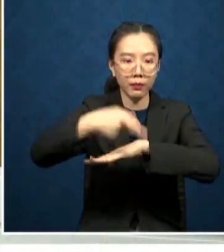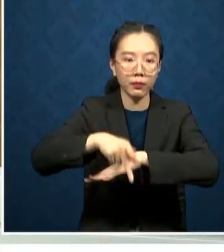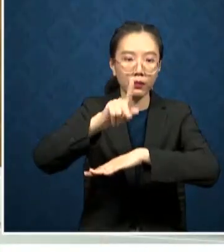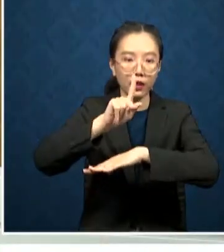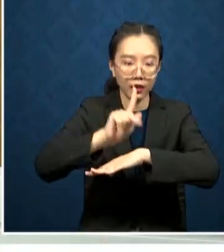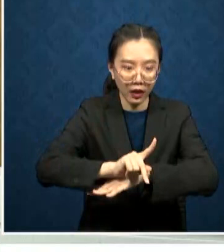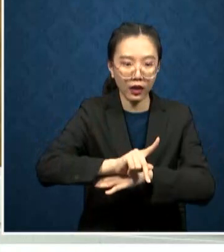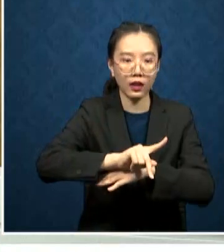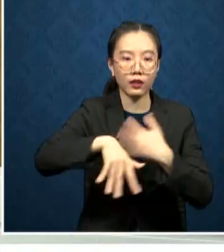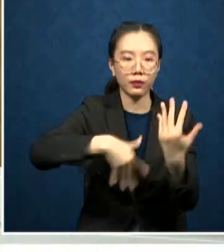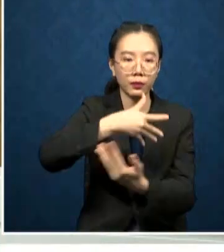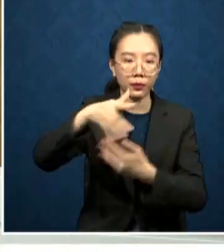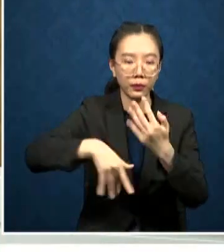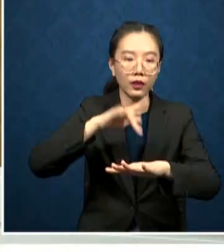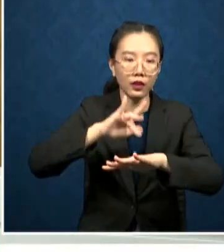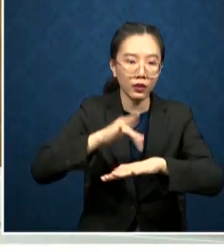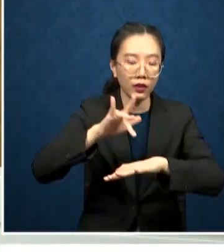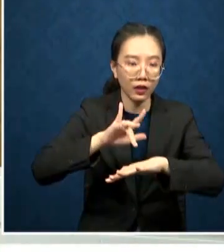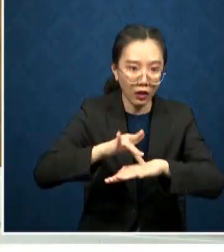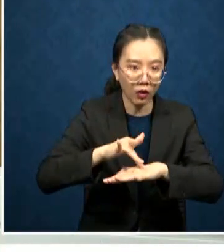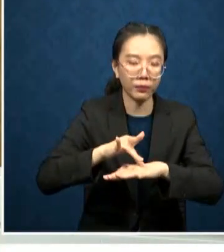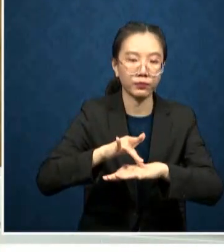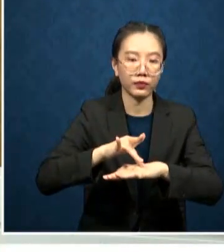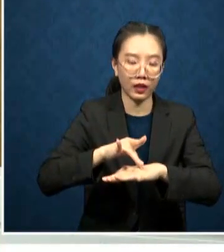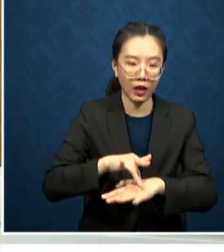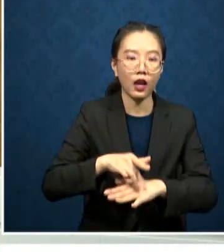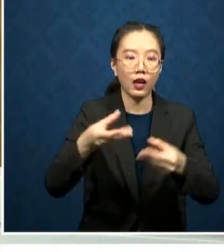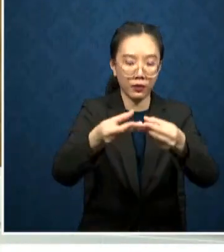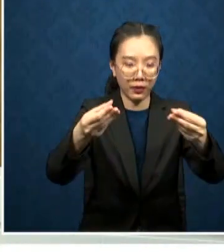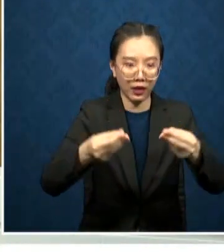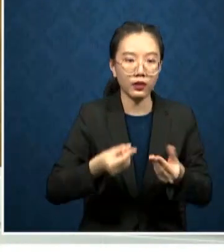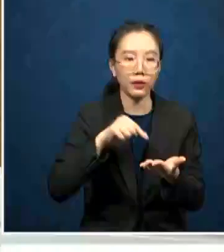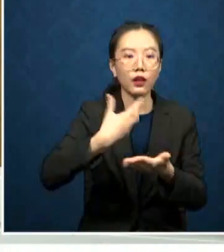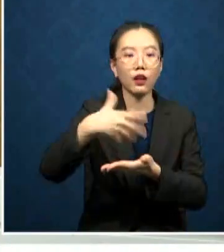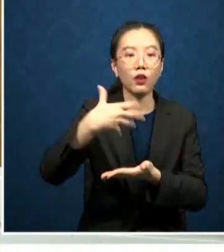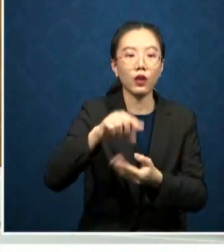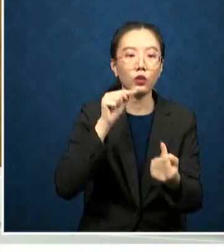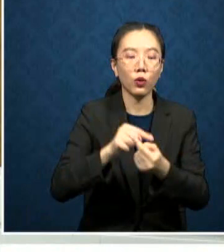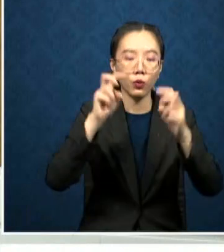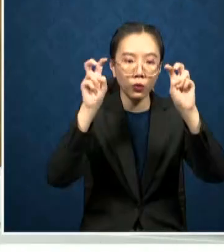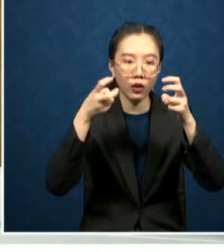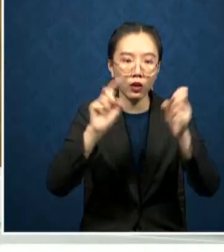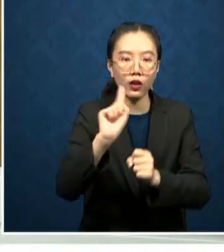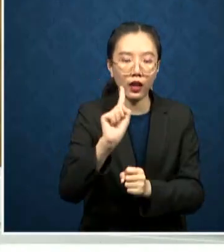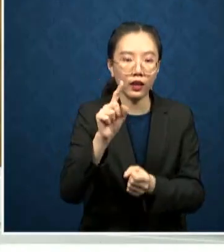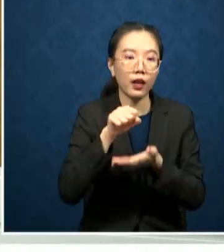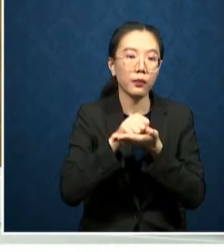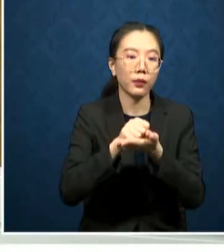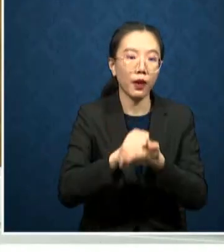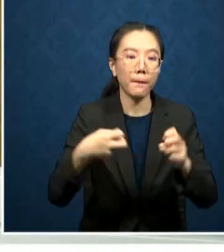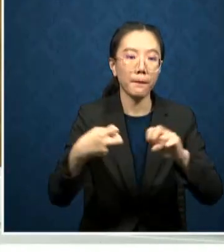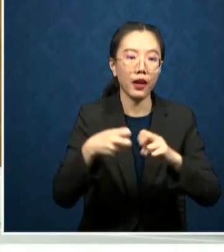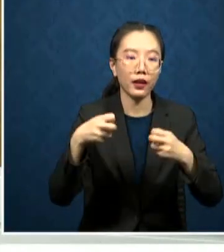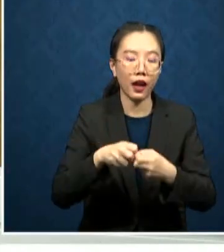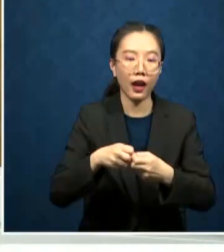ธรรมชาติและสิ่งแวดล้อมวุฒิสภาขอนำเสนอรายงานการพิจารณาศึกษาเรื่องแนวทางการบริหารจัดการปัญหาขยะ